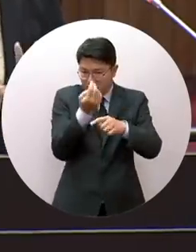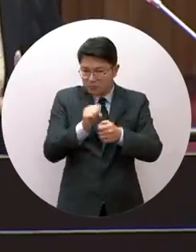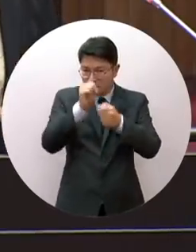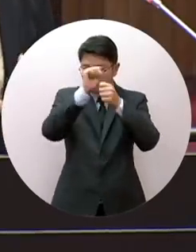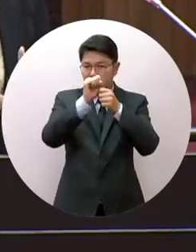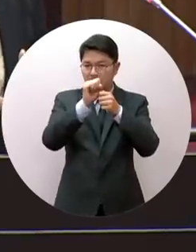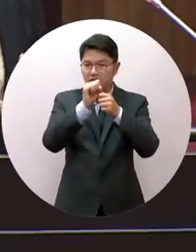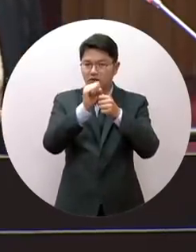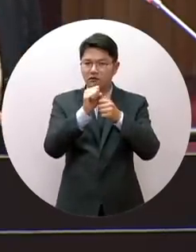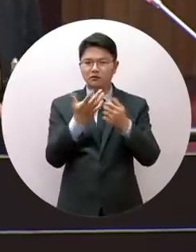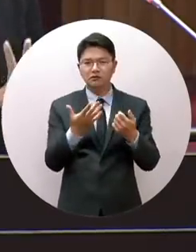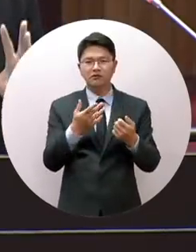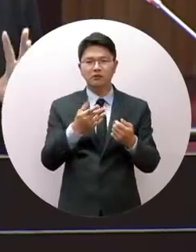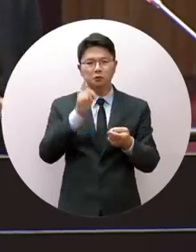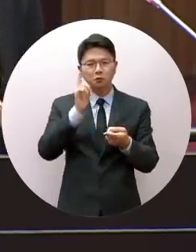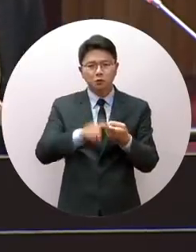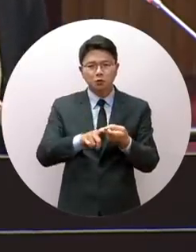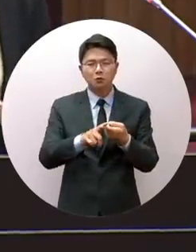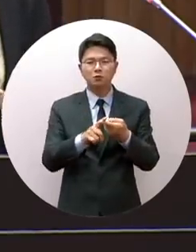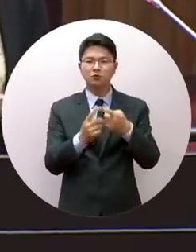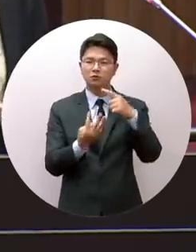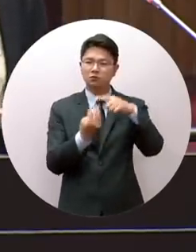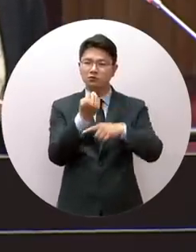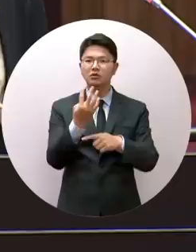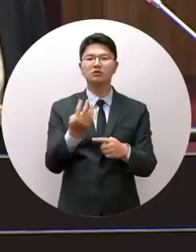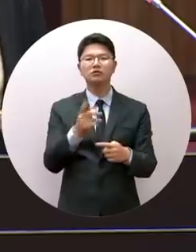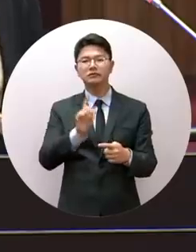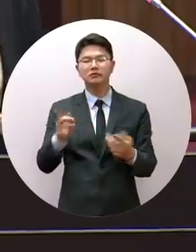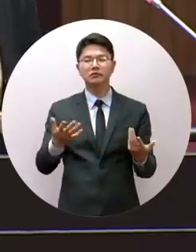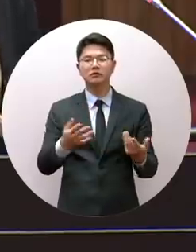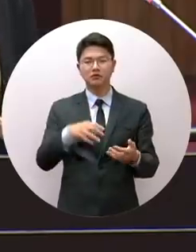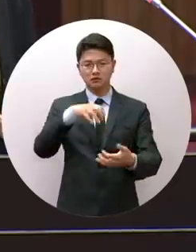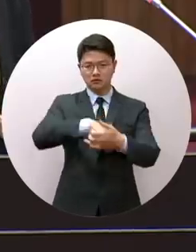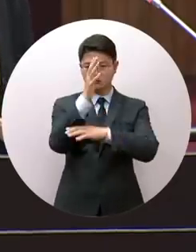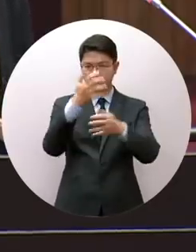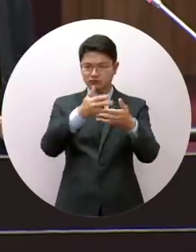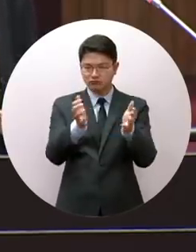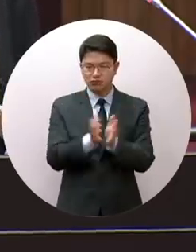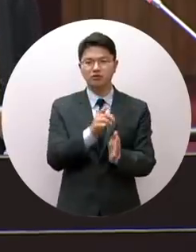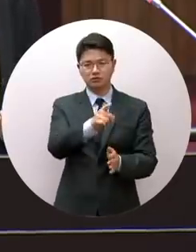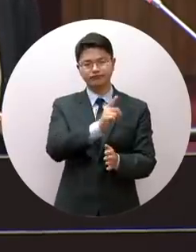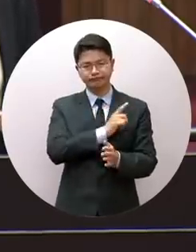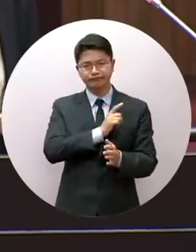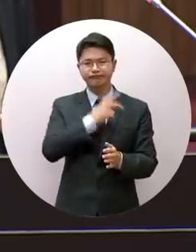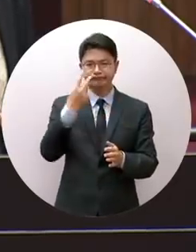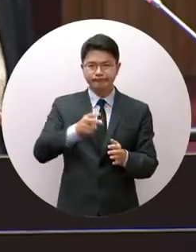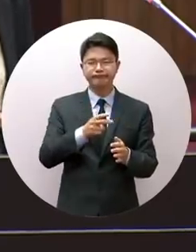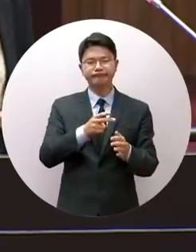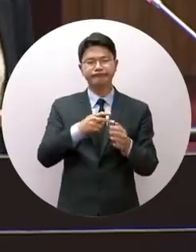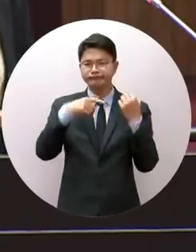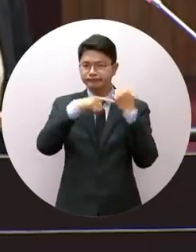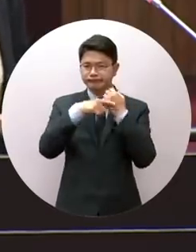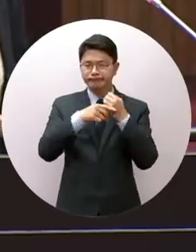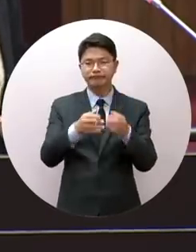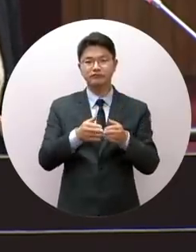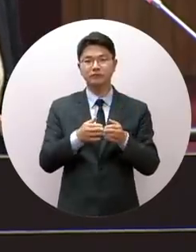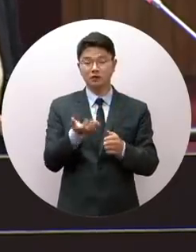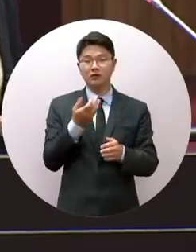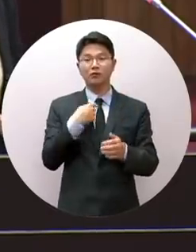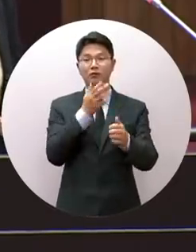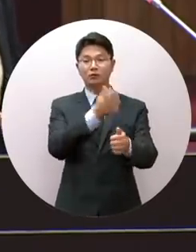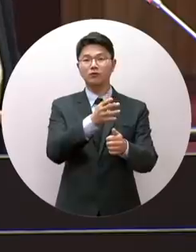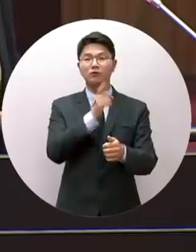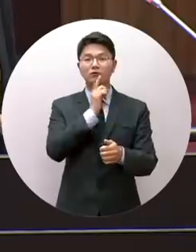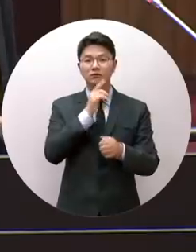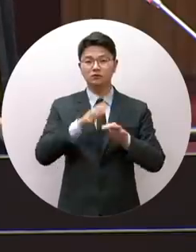样子到底什么是一个合理的比例，我觉得内政部应该好好去了解。我刚刚问院长的是说，你觉得现在